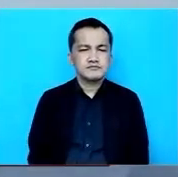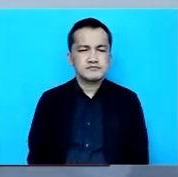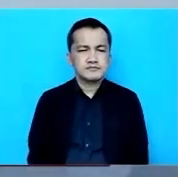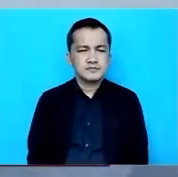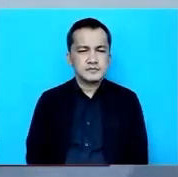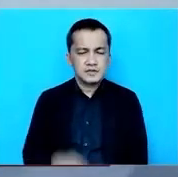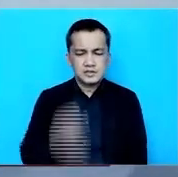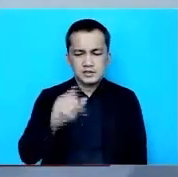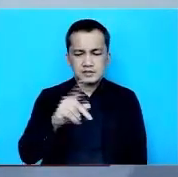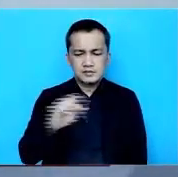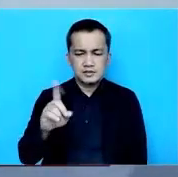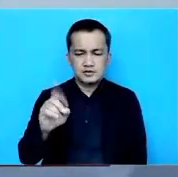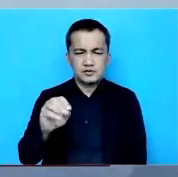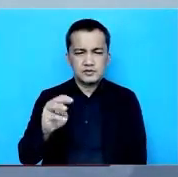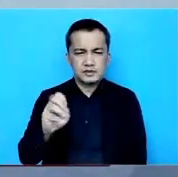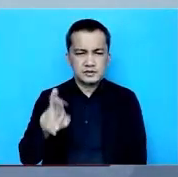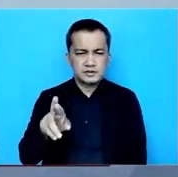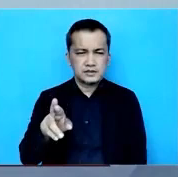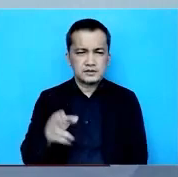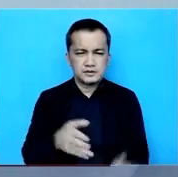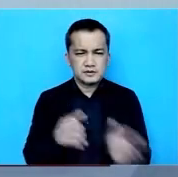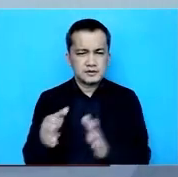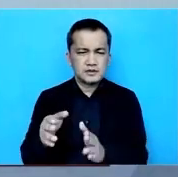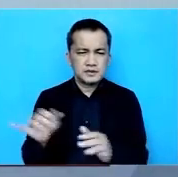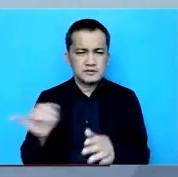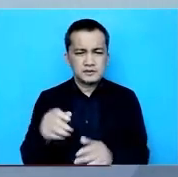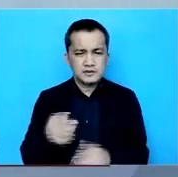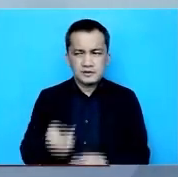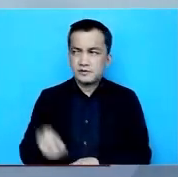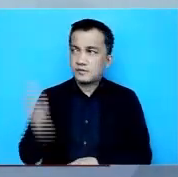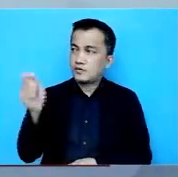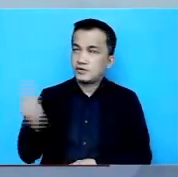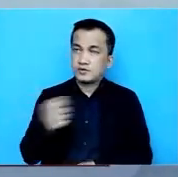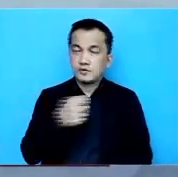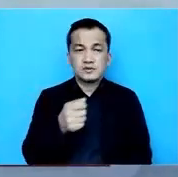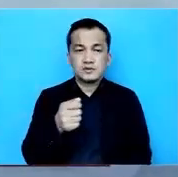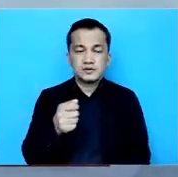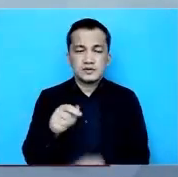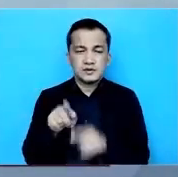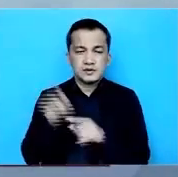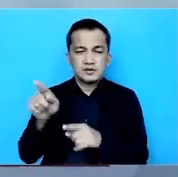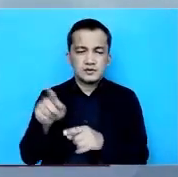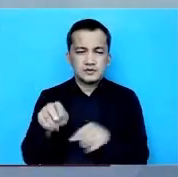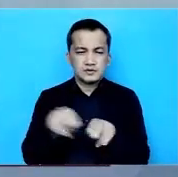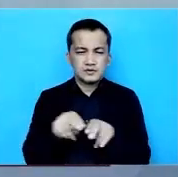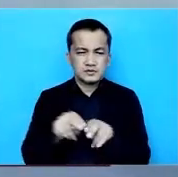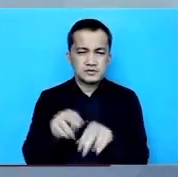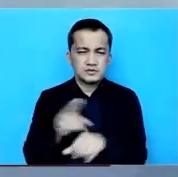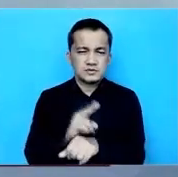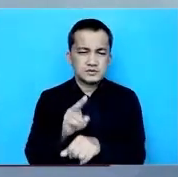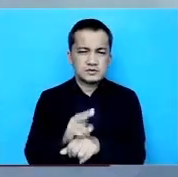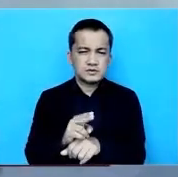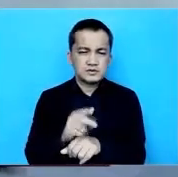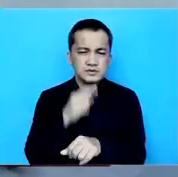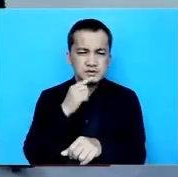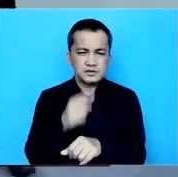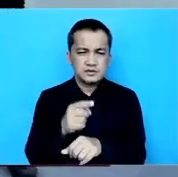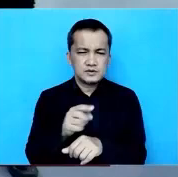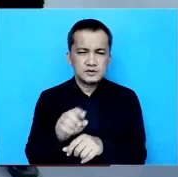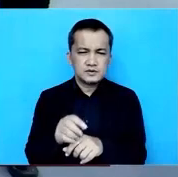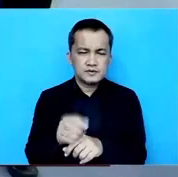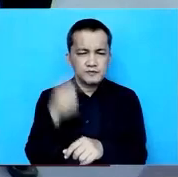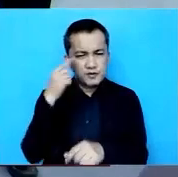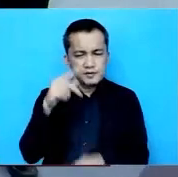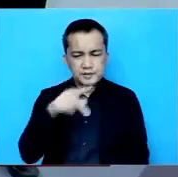at rangefinder daw at ang pangalawa parang laser pointer lamang na pangkarinyo ang ginagamit daw para sa mga PowerPoint